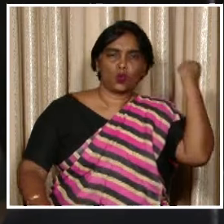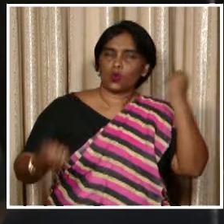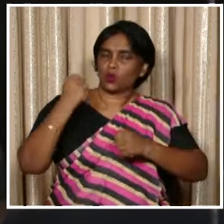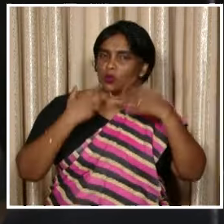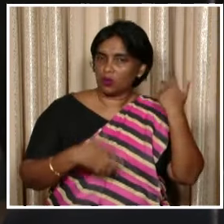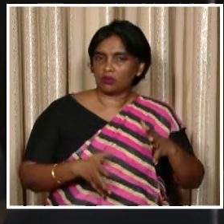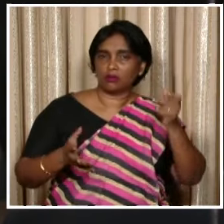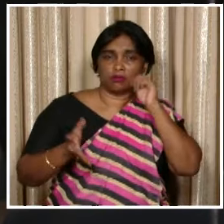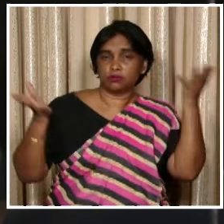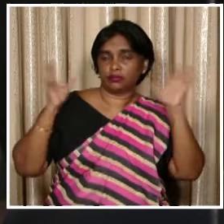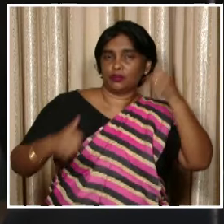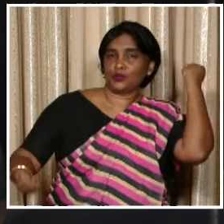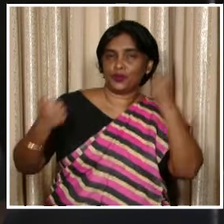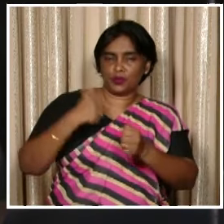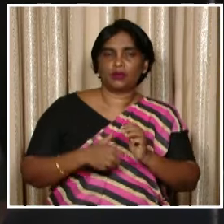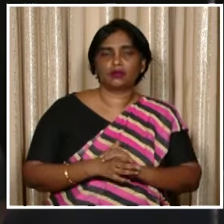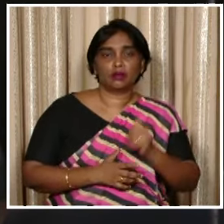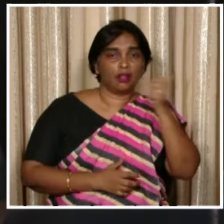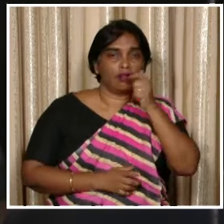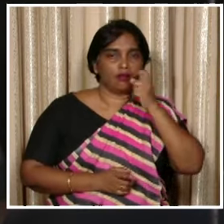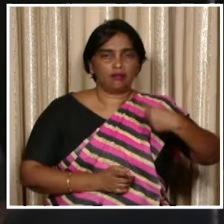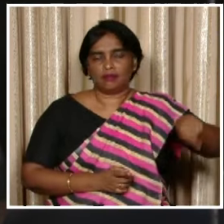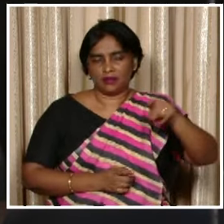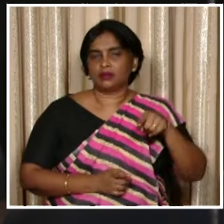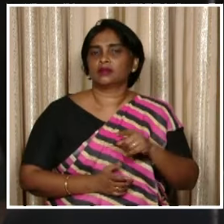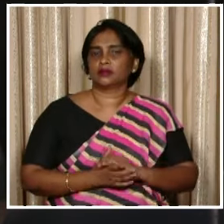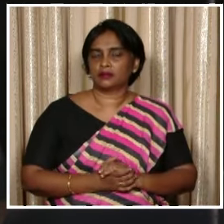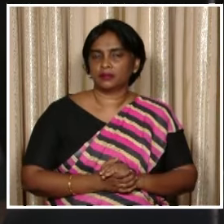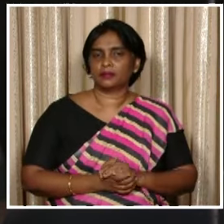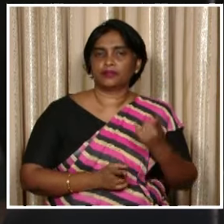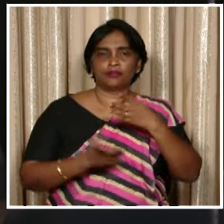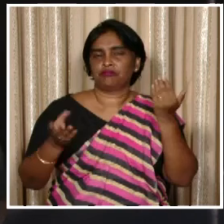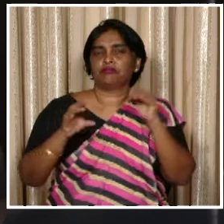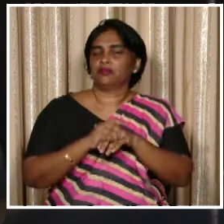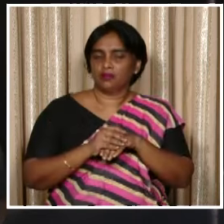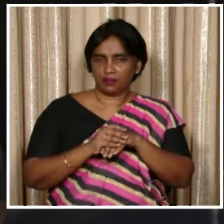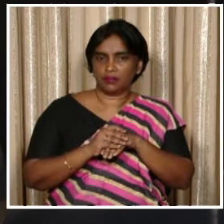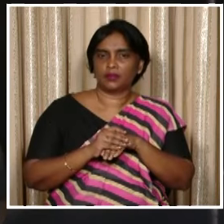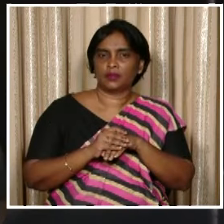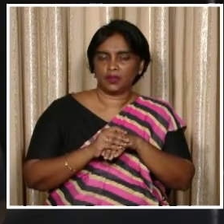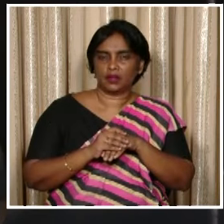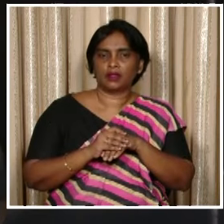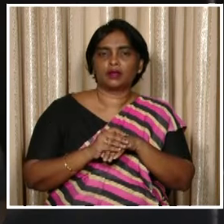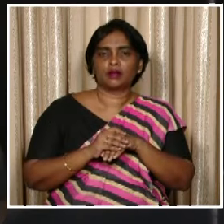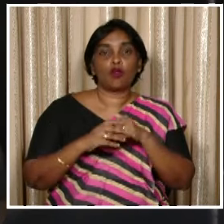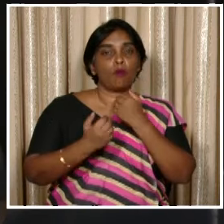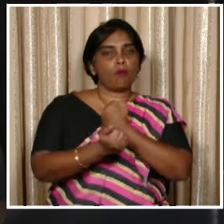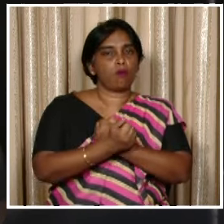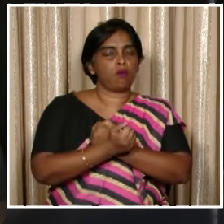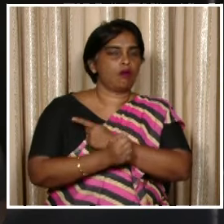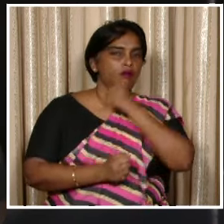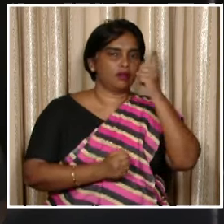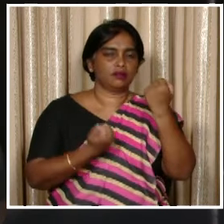හොඳටම ගැහුවහම වට කරගෙන ගහලා බීපු මිනිස්සු. ඊට පස්සේ මේගොල්ලෝ නැගලා කරවල ගස්වැව